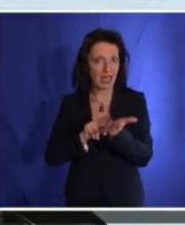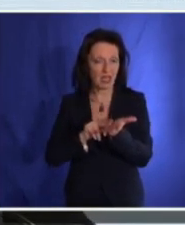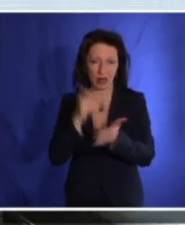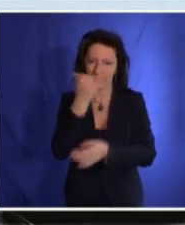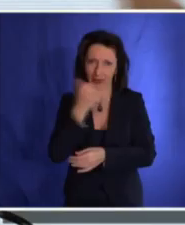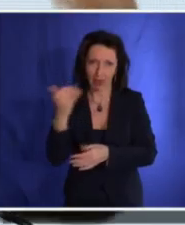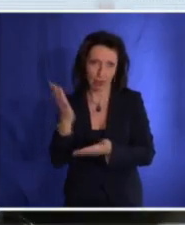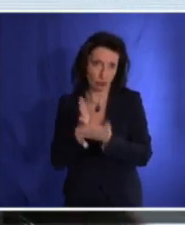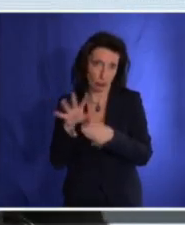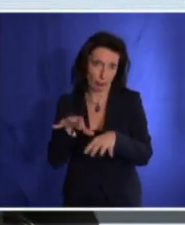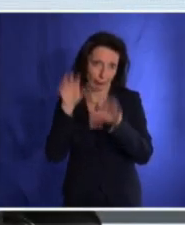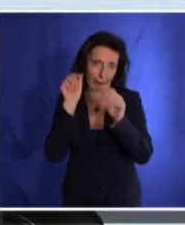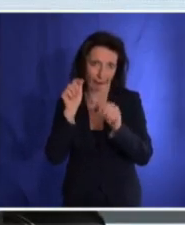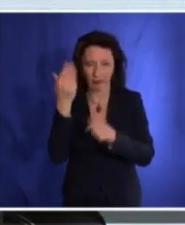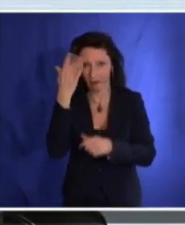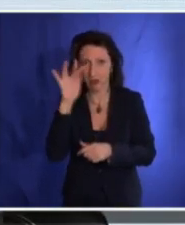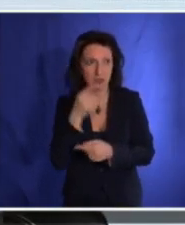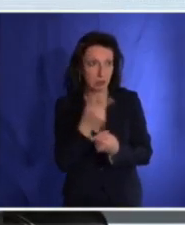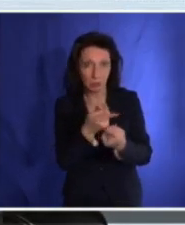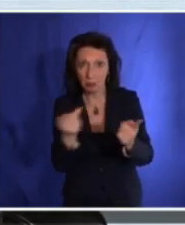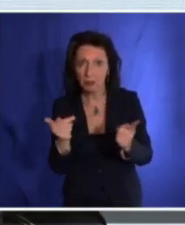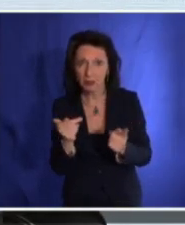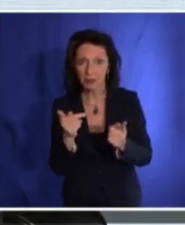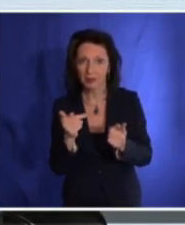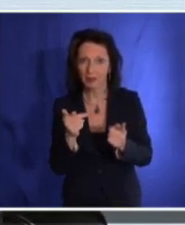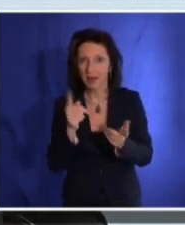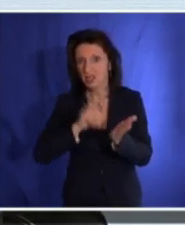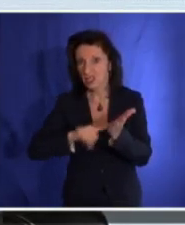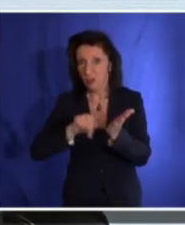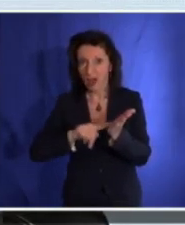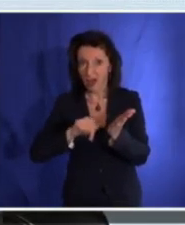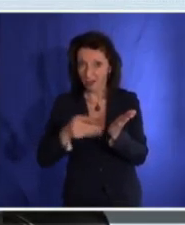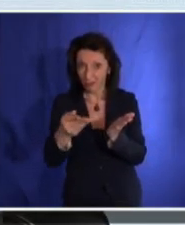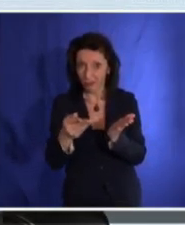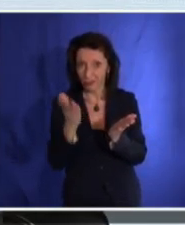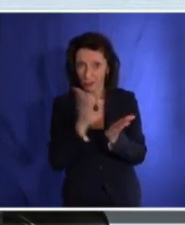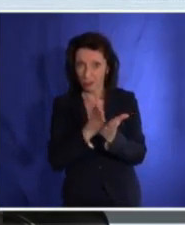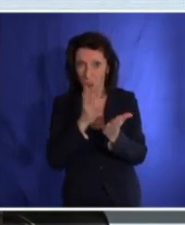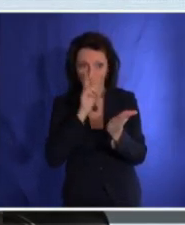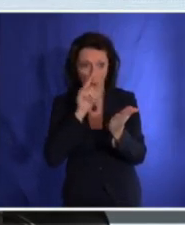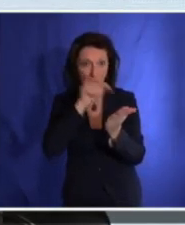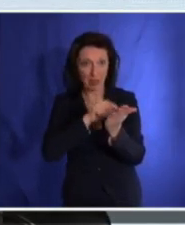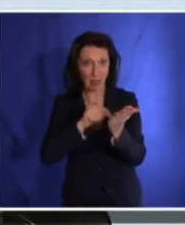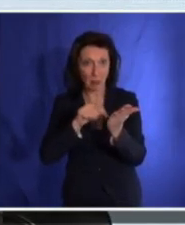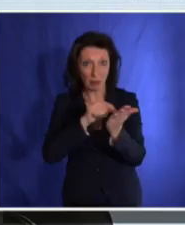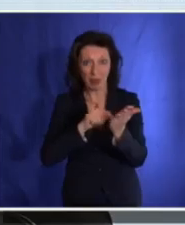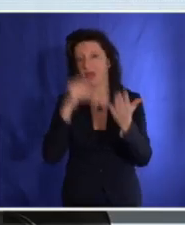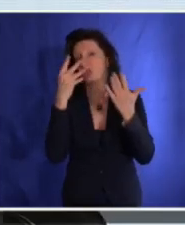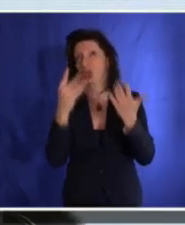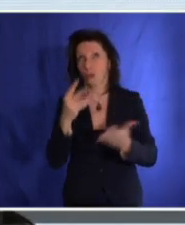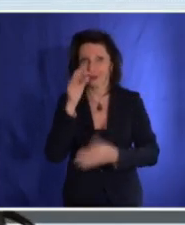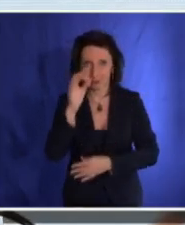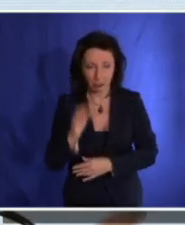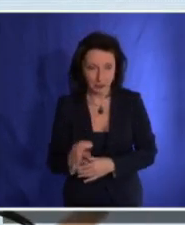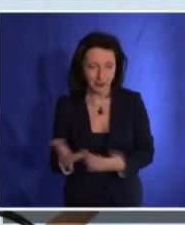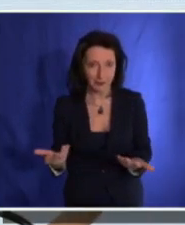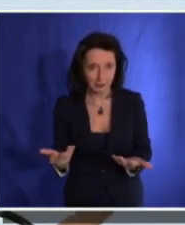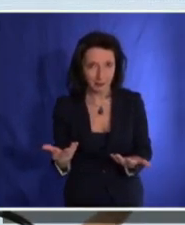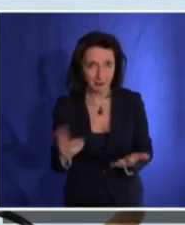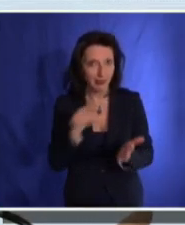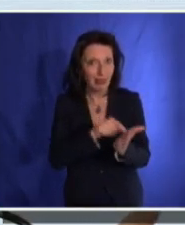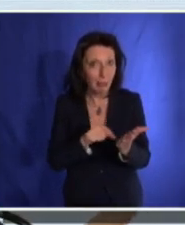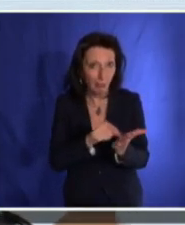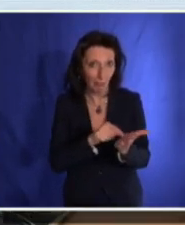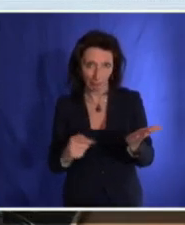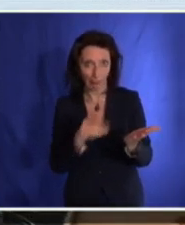begriffen, ich weiß nicht, wer von Ihnen jetzt da das Smartphone da liegen hat und schon getippt hat, ich nehme an 90%. Die Frage